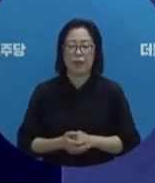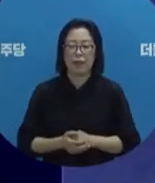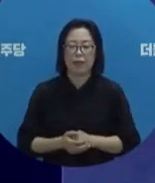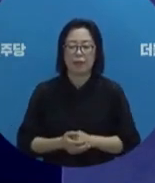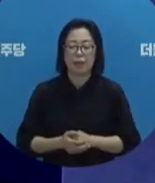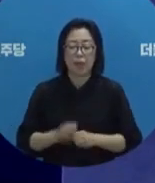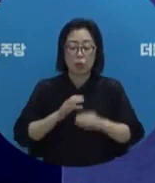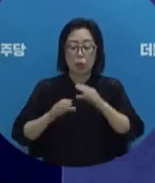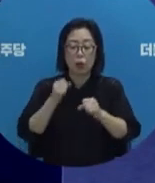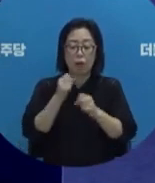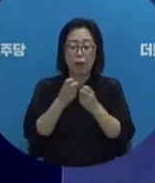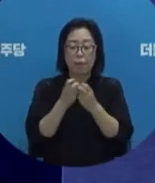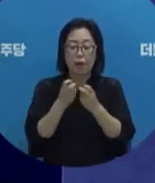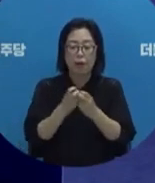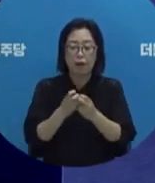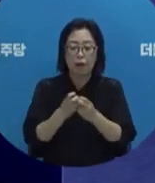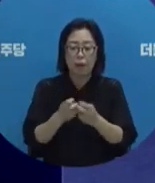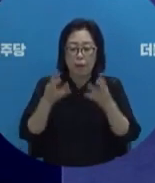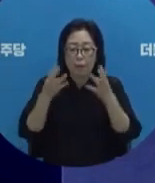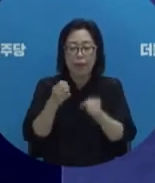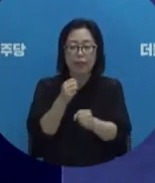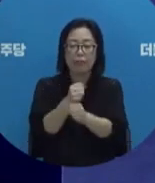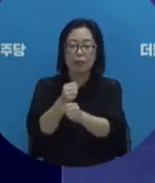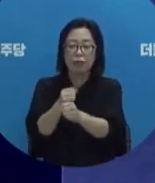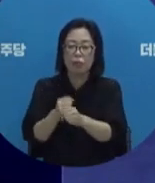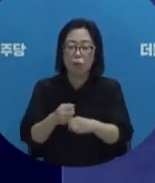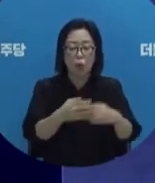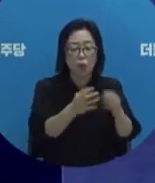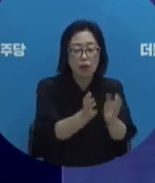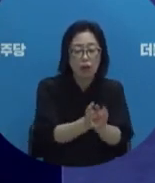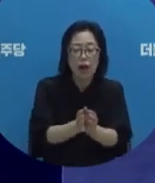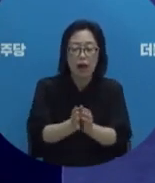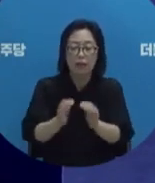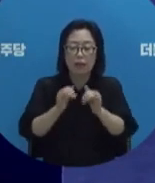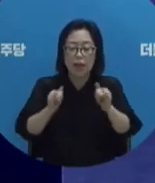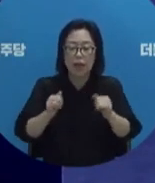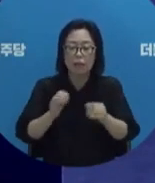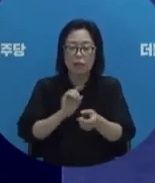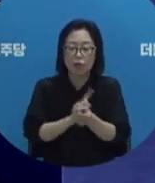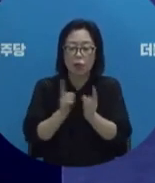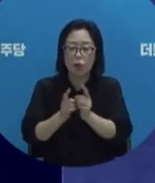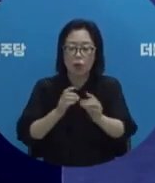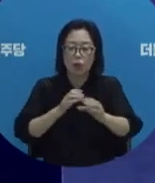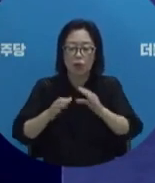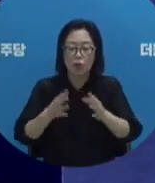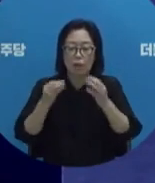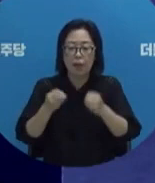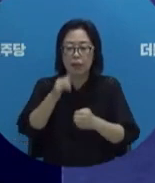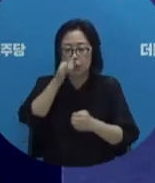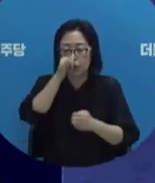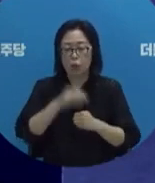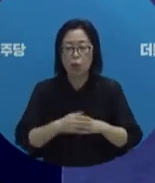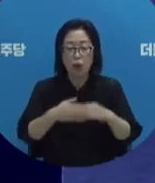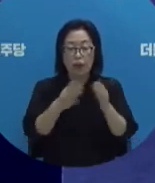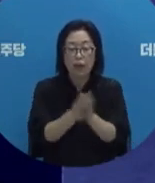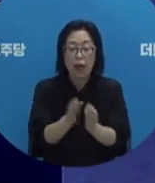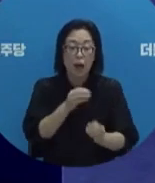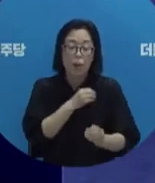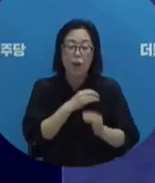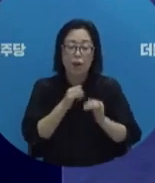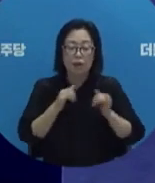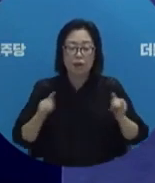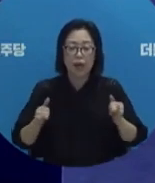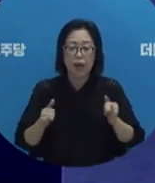대품 들려서 땅과 당원 간의 간극을 최대한으로 줄이고 당원의 뜻을 당의 정책에